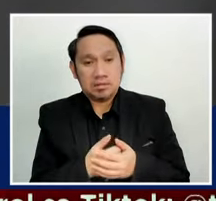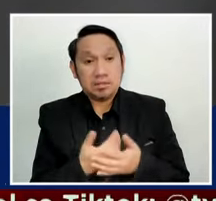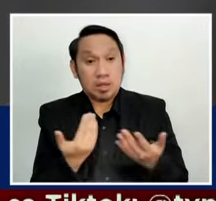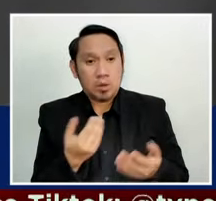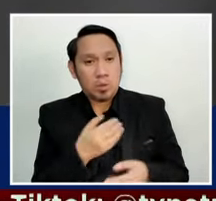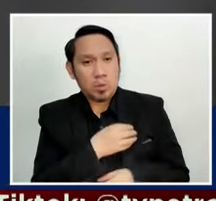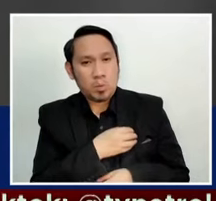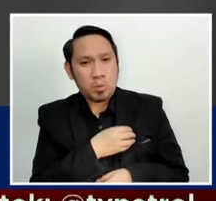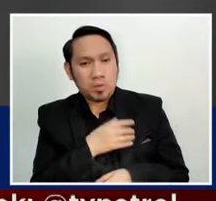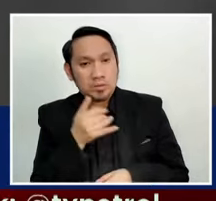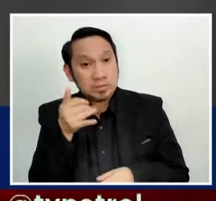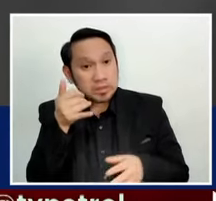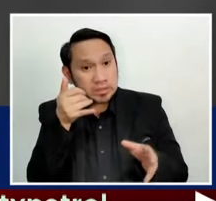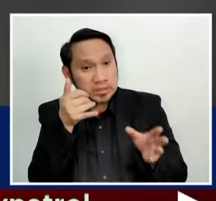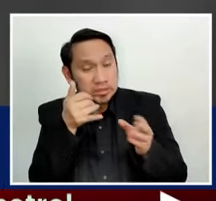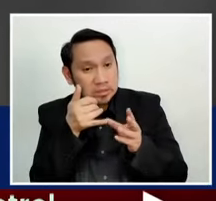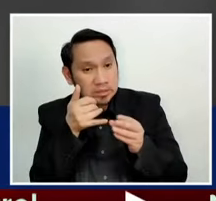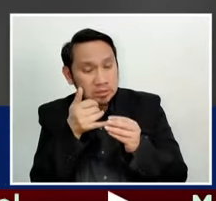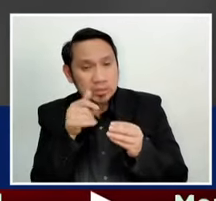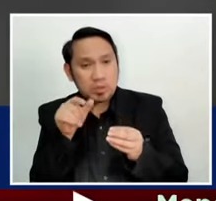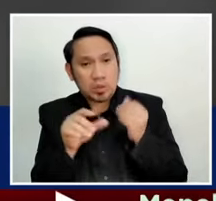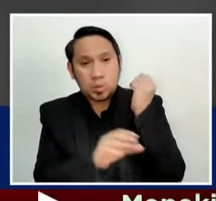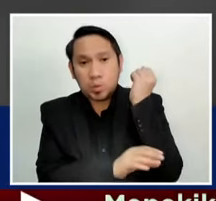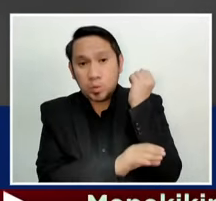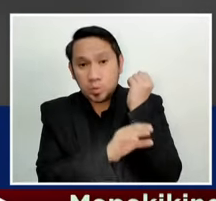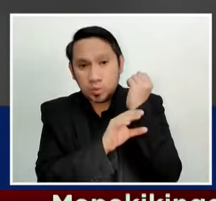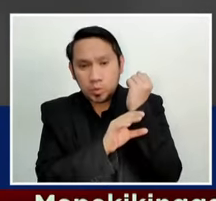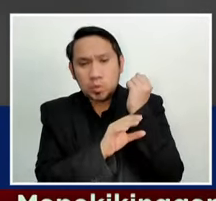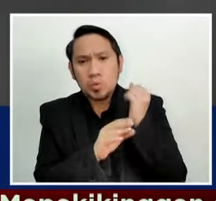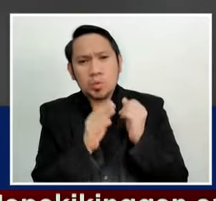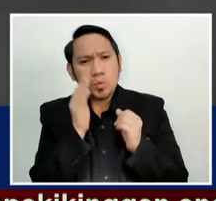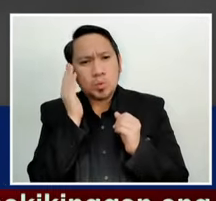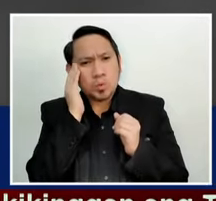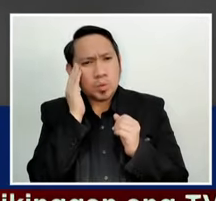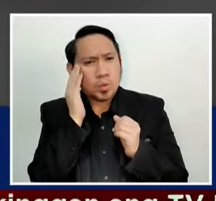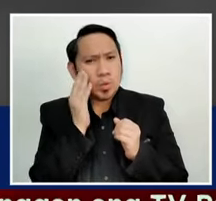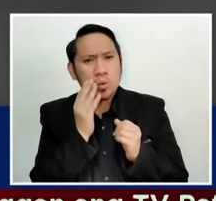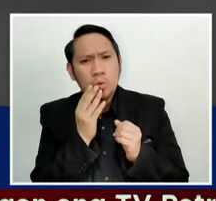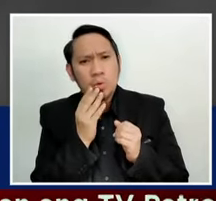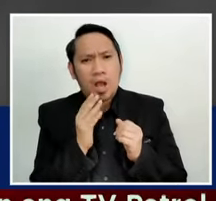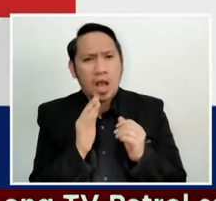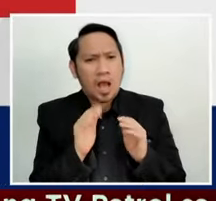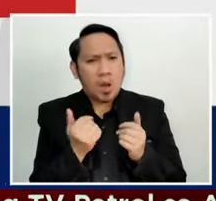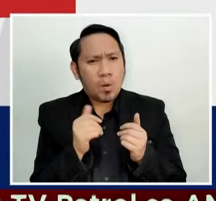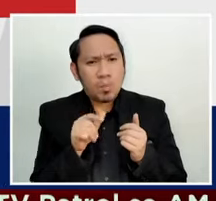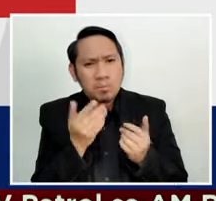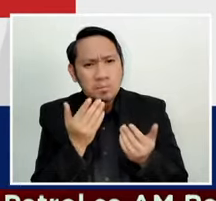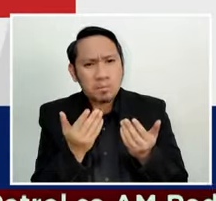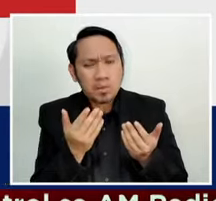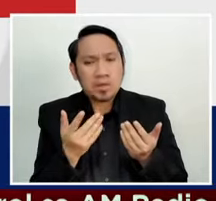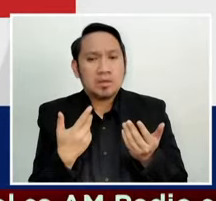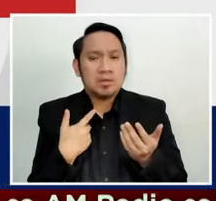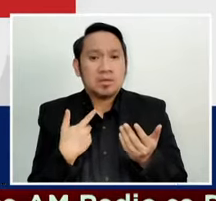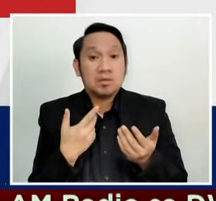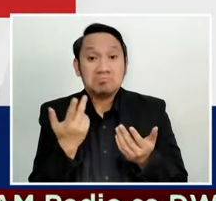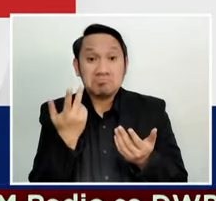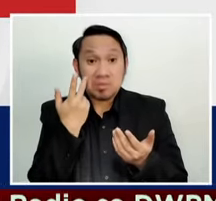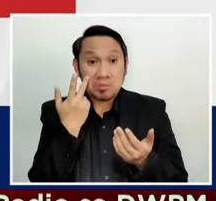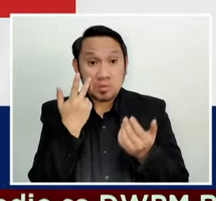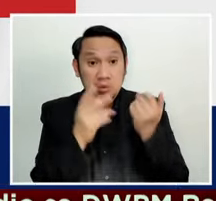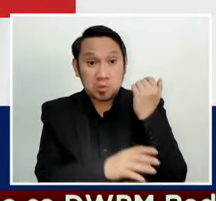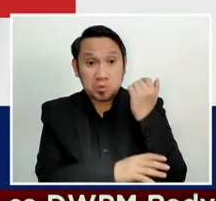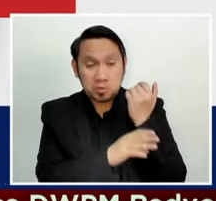ang CCTV footage ng condominium para malaman kung may foul play sa insidente. Tiniyak naman ang pamunuan ng condominium